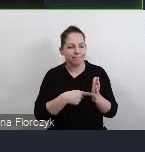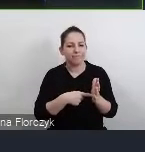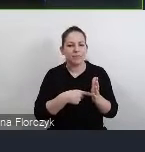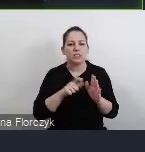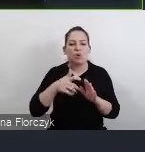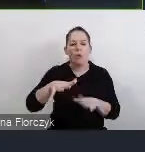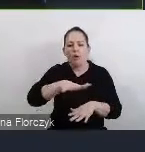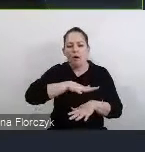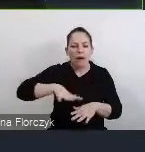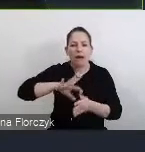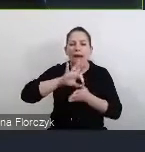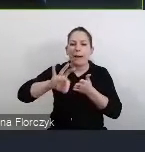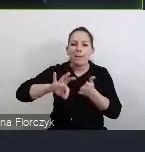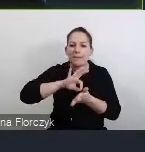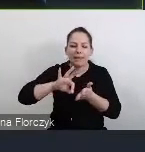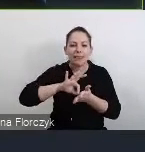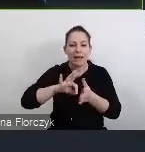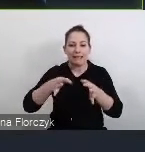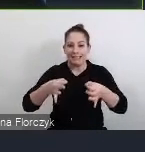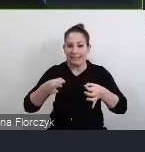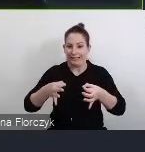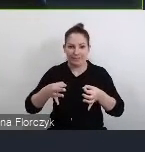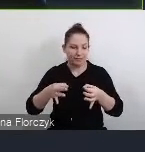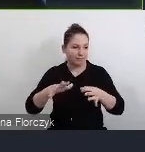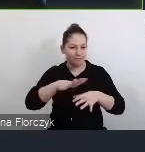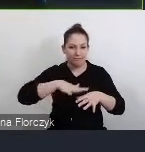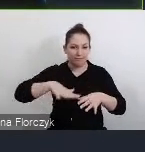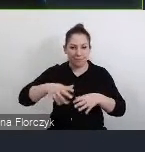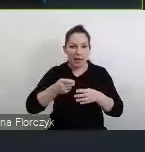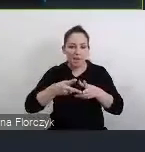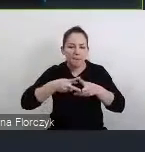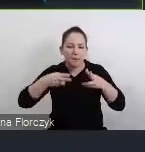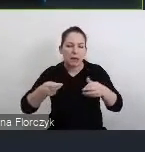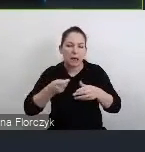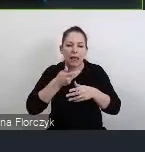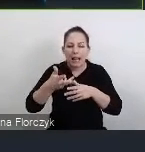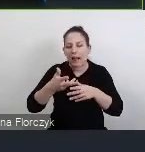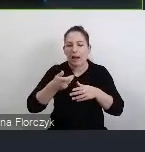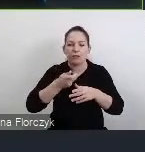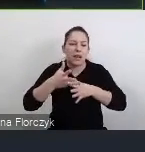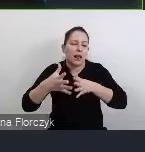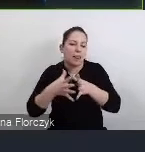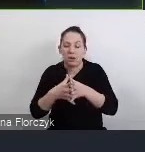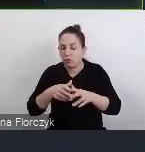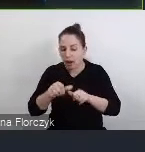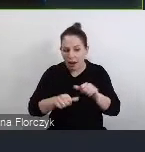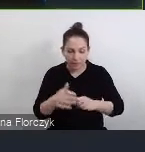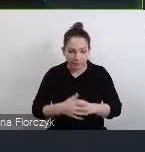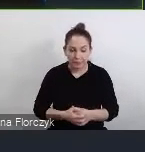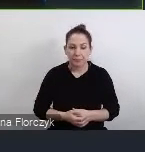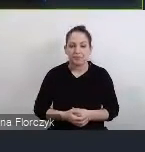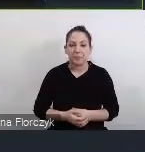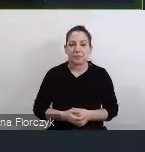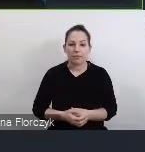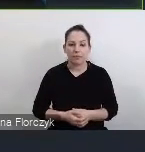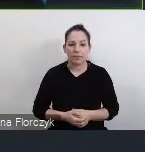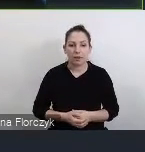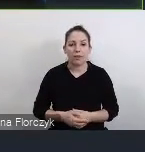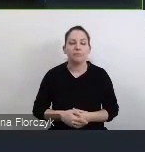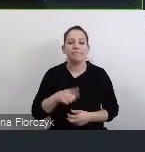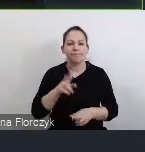terenie danej gminy w danym momencie się dzieje na przestrzeni kilku czy kilkunastu lat. I no jest